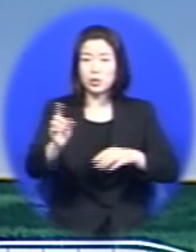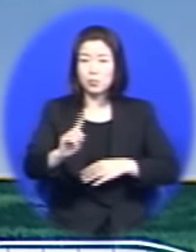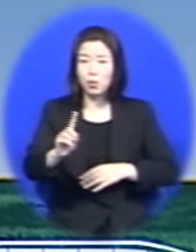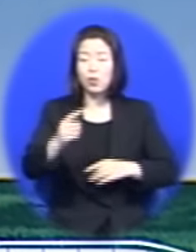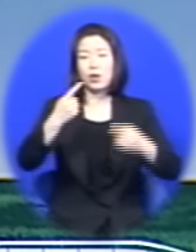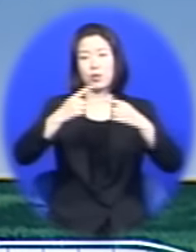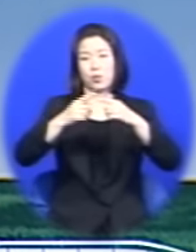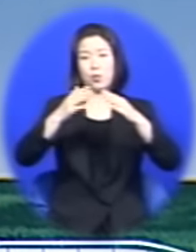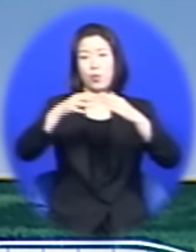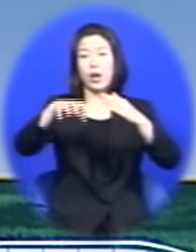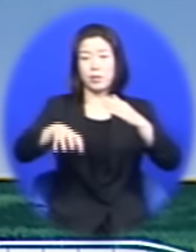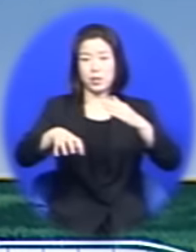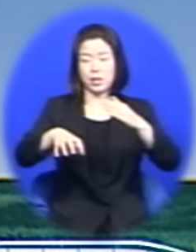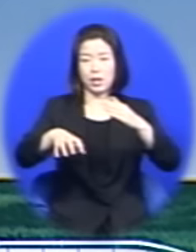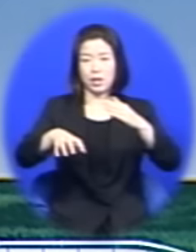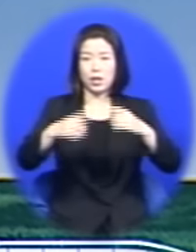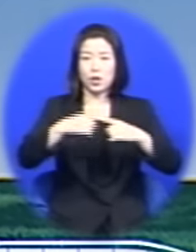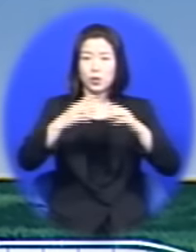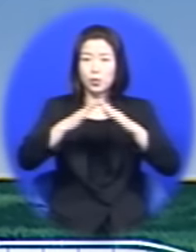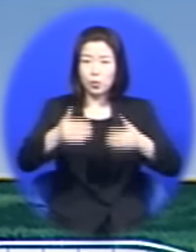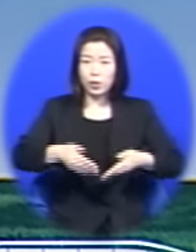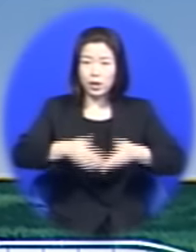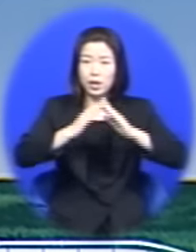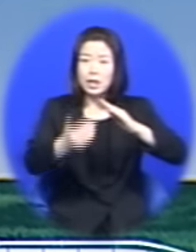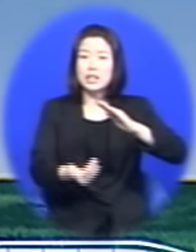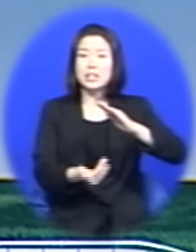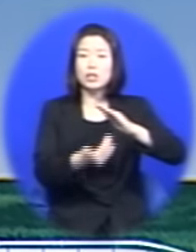교회예요. 교회를 이루는 거예요.